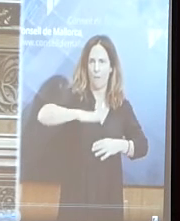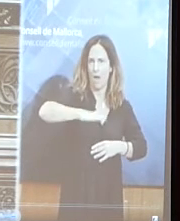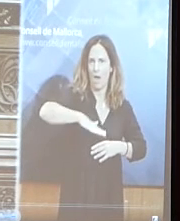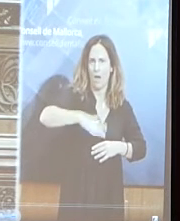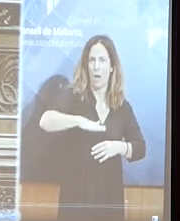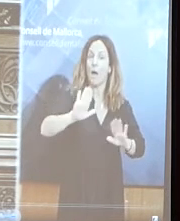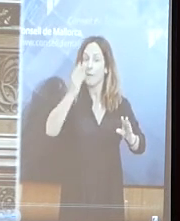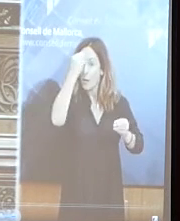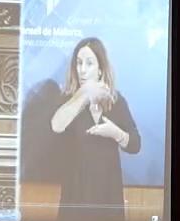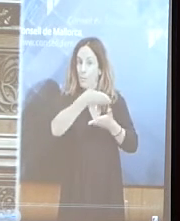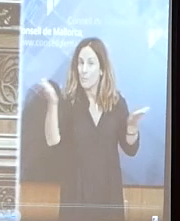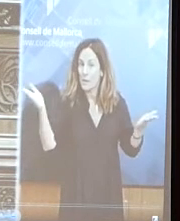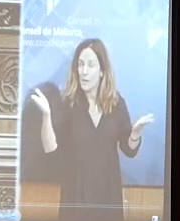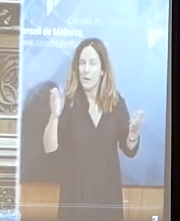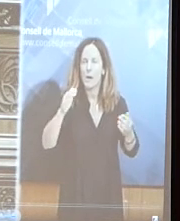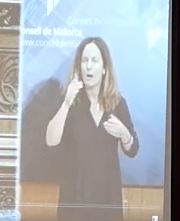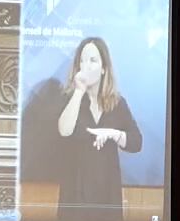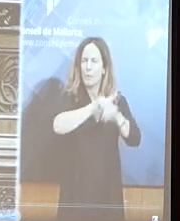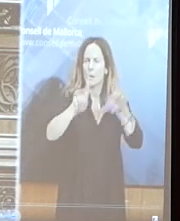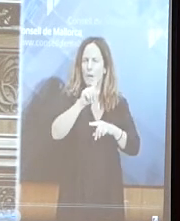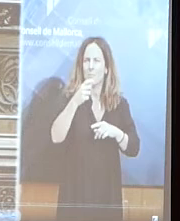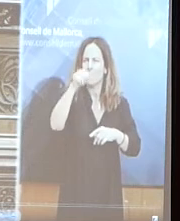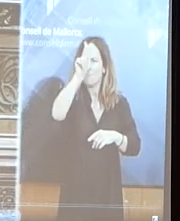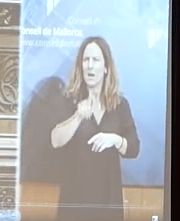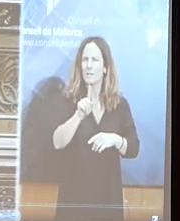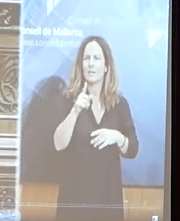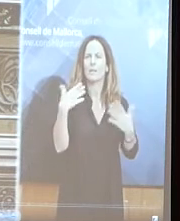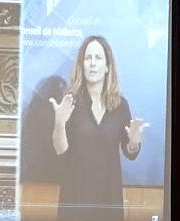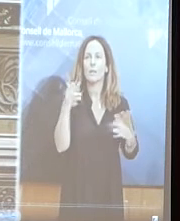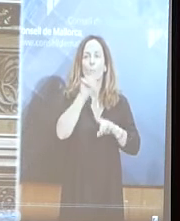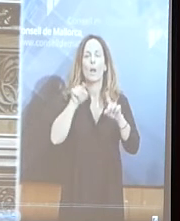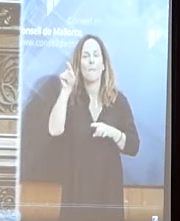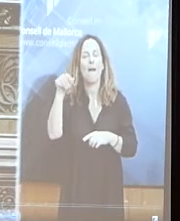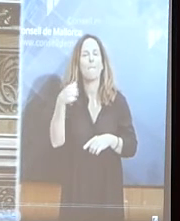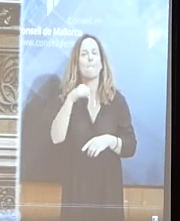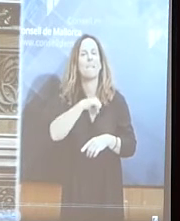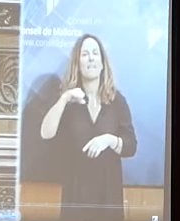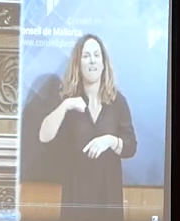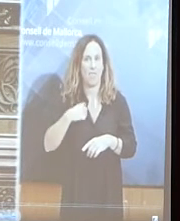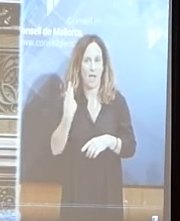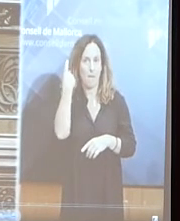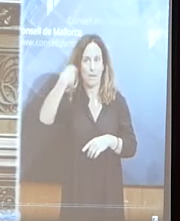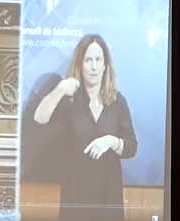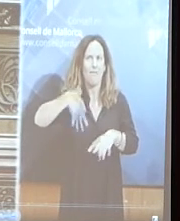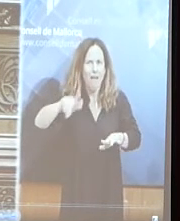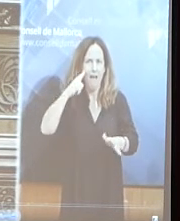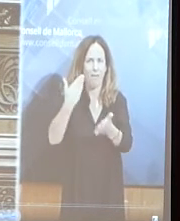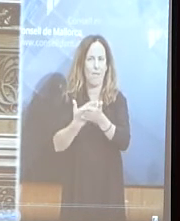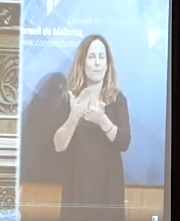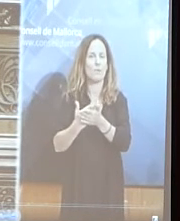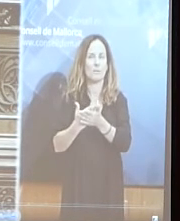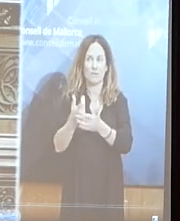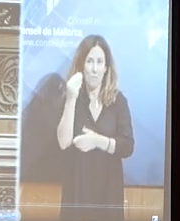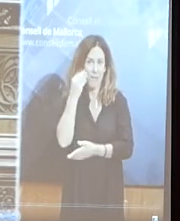Però pensin vostès que el problema més gran que avui hi ha en les pensions són les privades. Si està demostrat, si és una